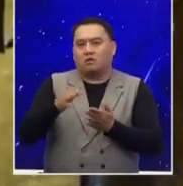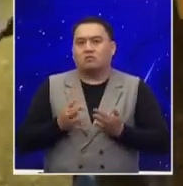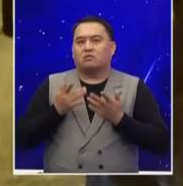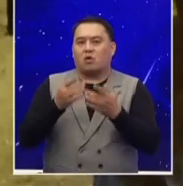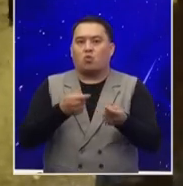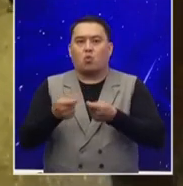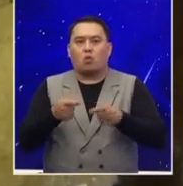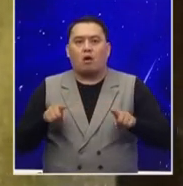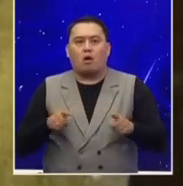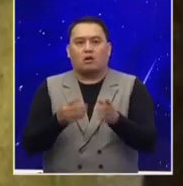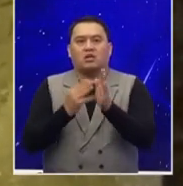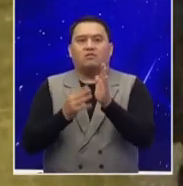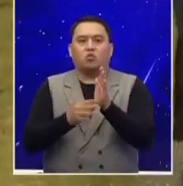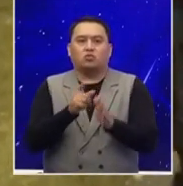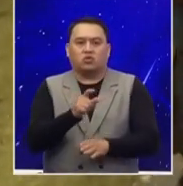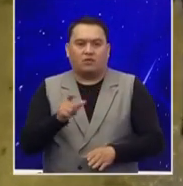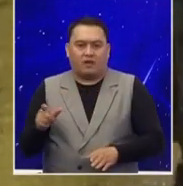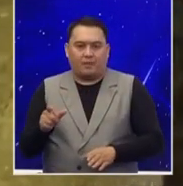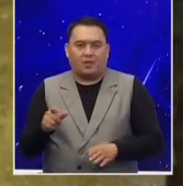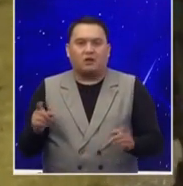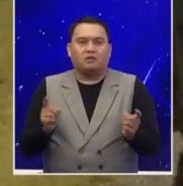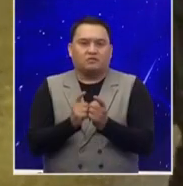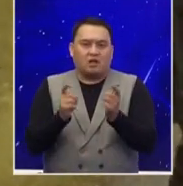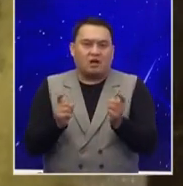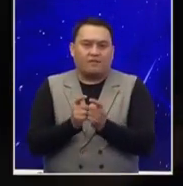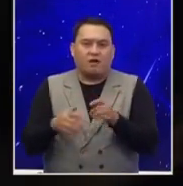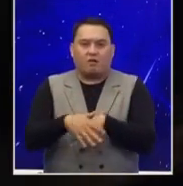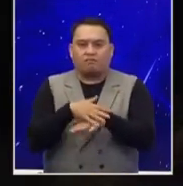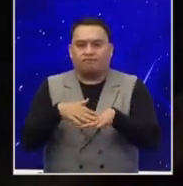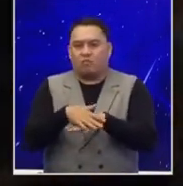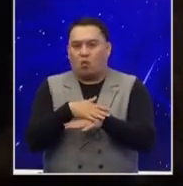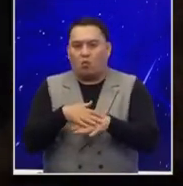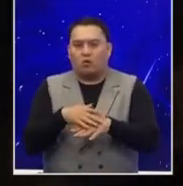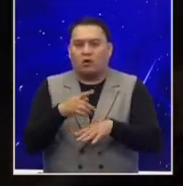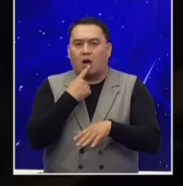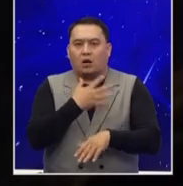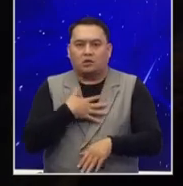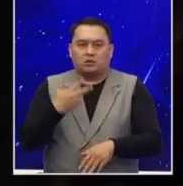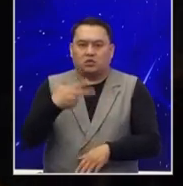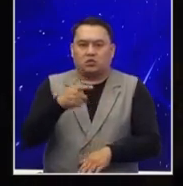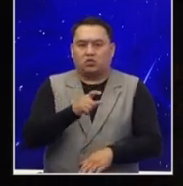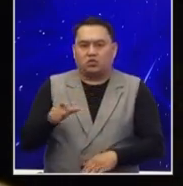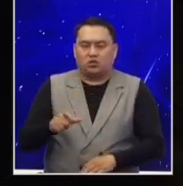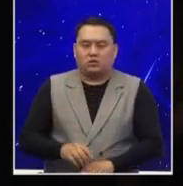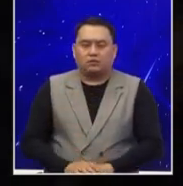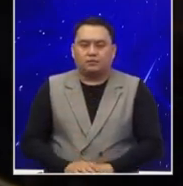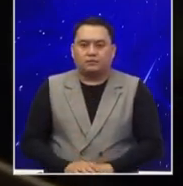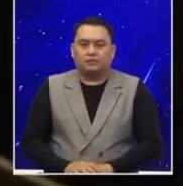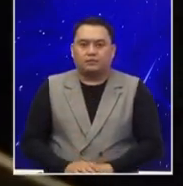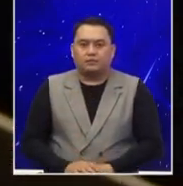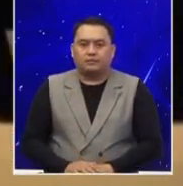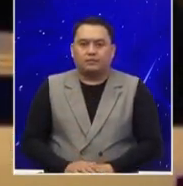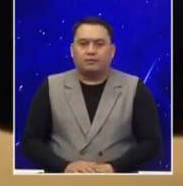требованиям властей арестованы более 90 человек. В ходе столкновений ранения получили около 30